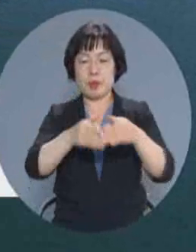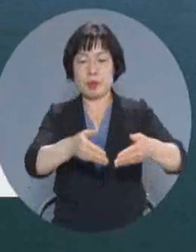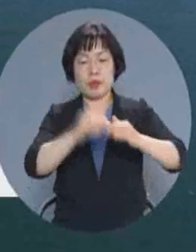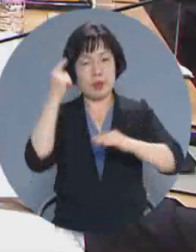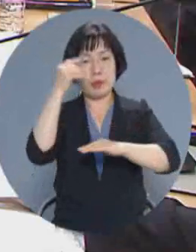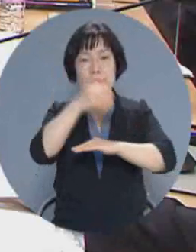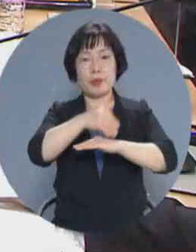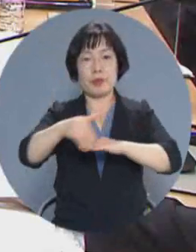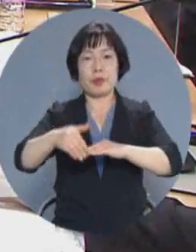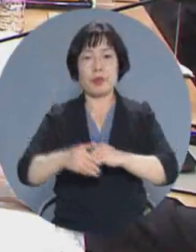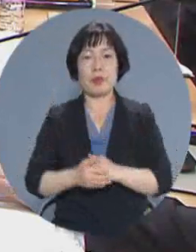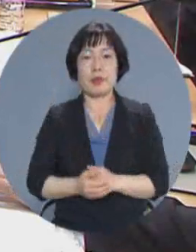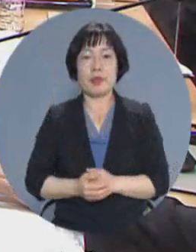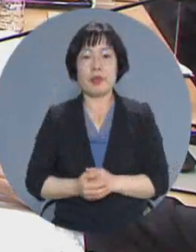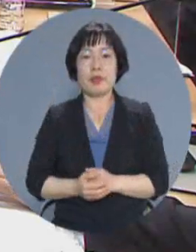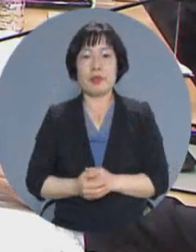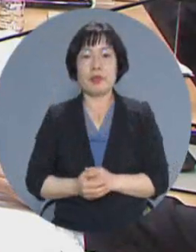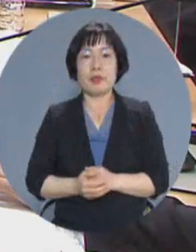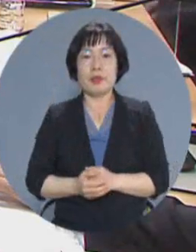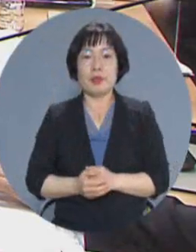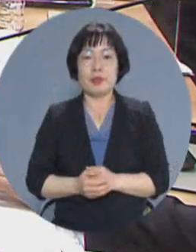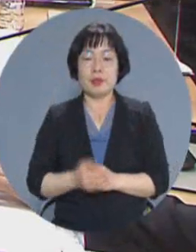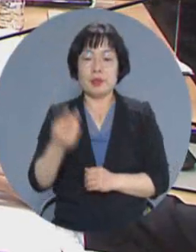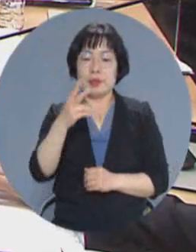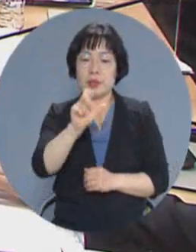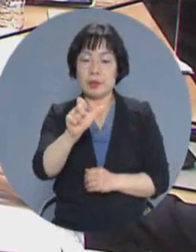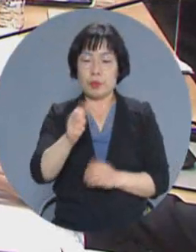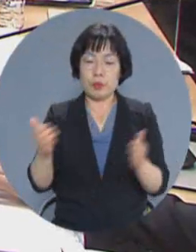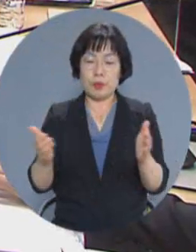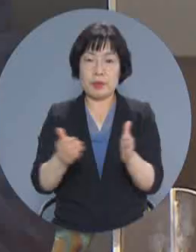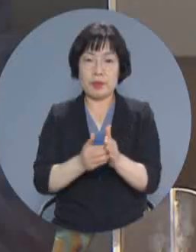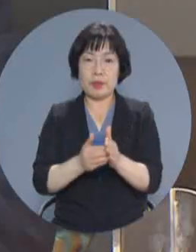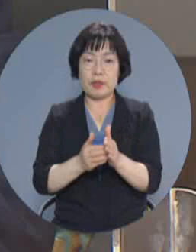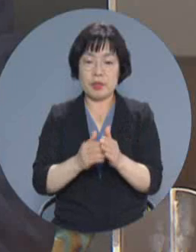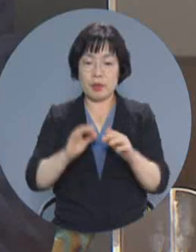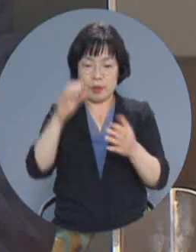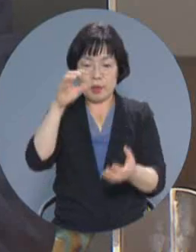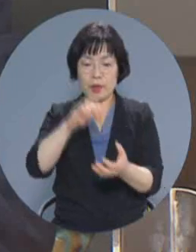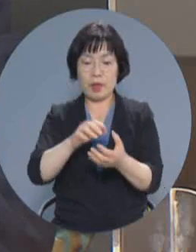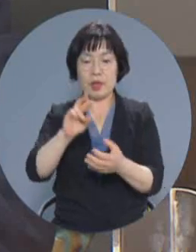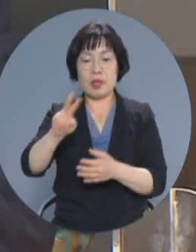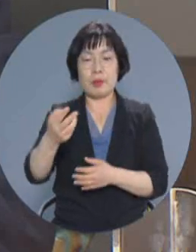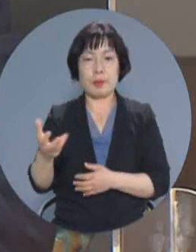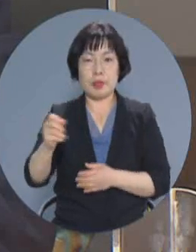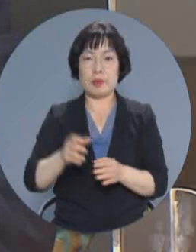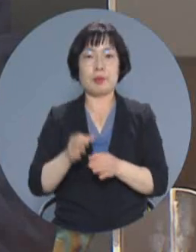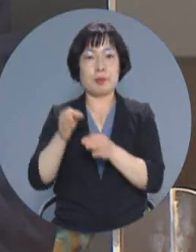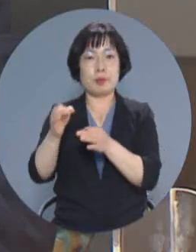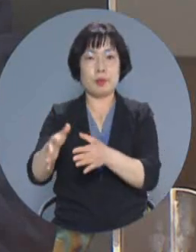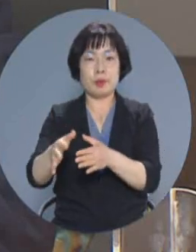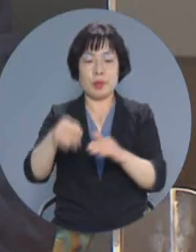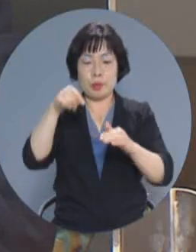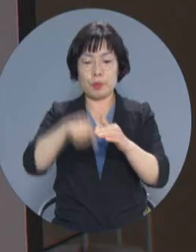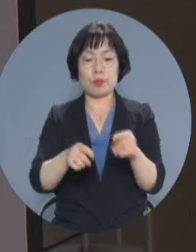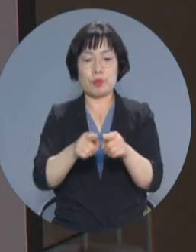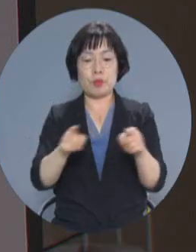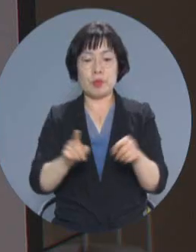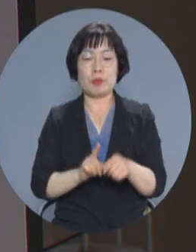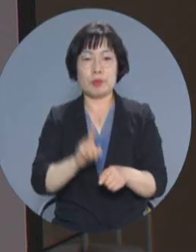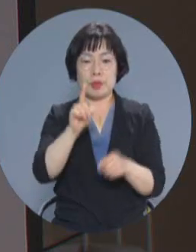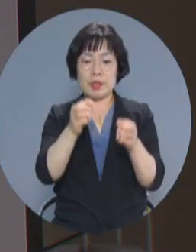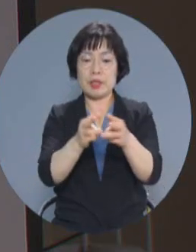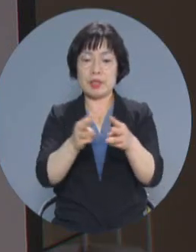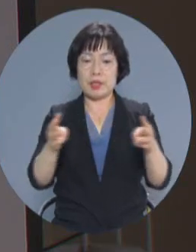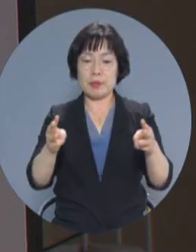구상입니다. 여수시립미술관은 오는 2025년까지 총 사업비 280억 원이 투입돼 지하 1층,